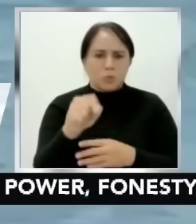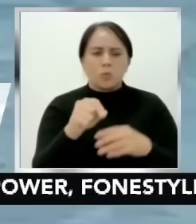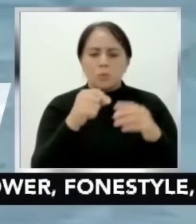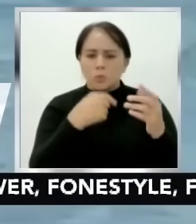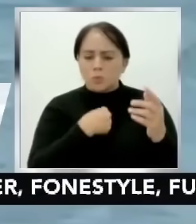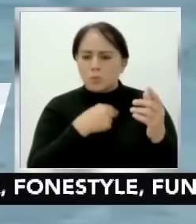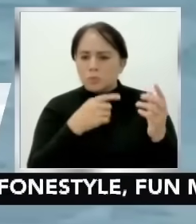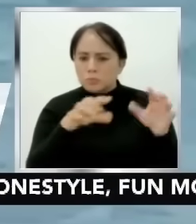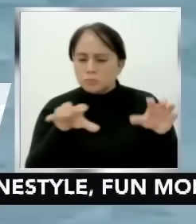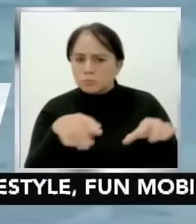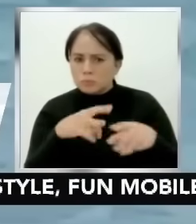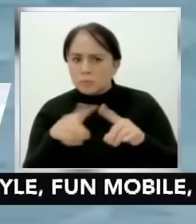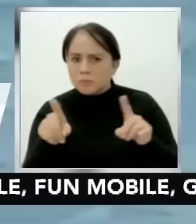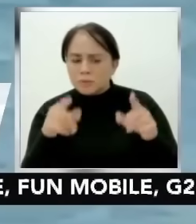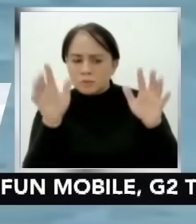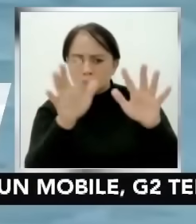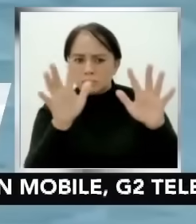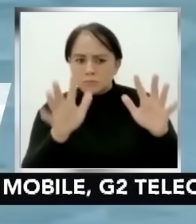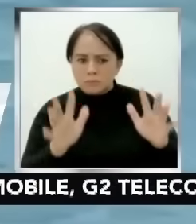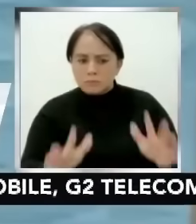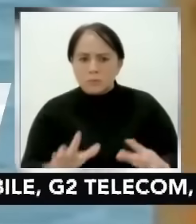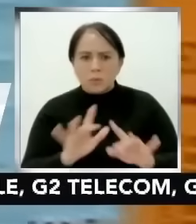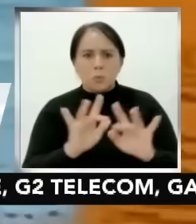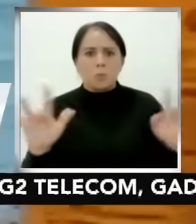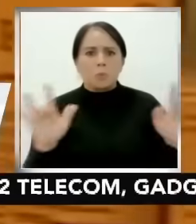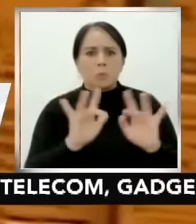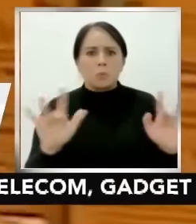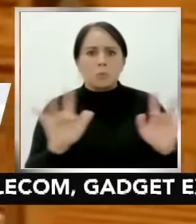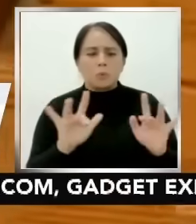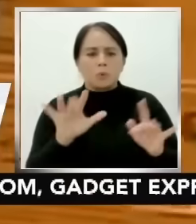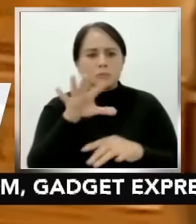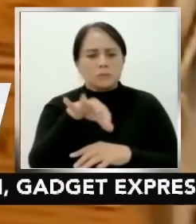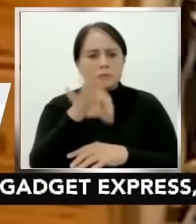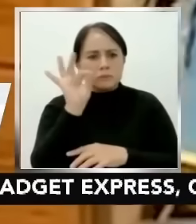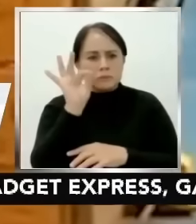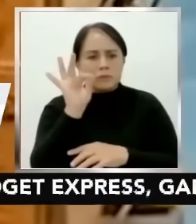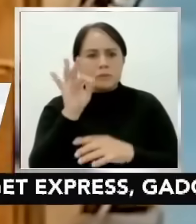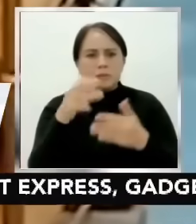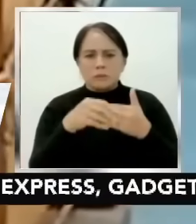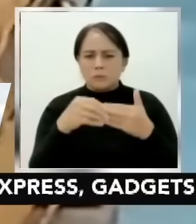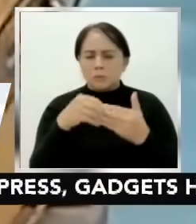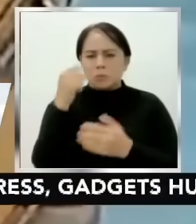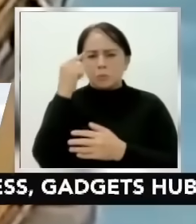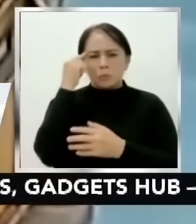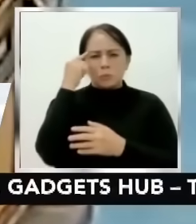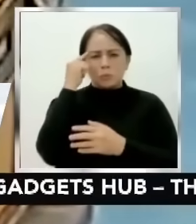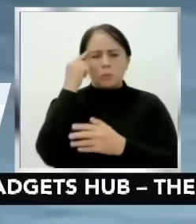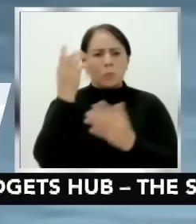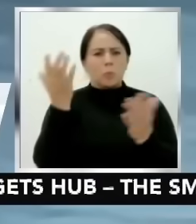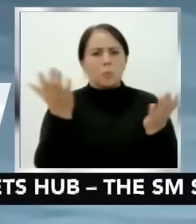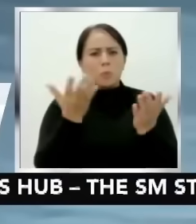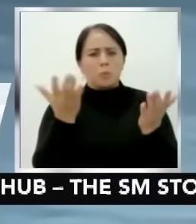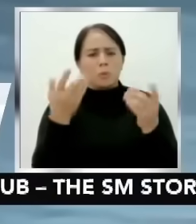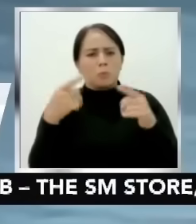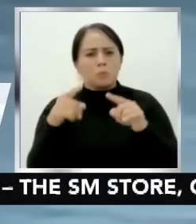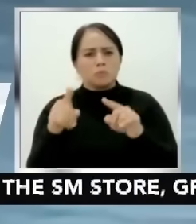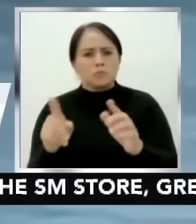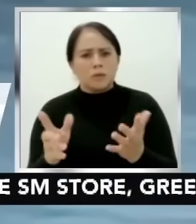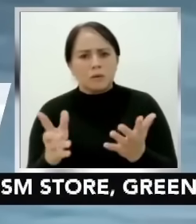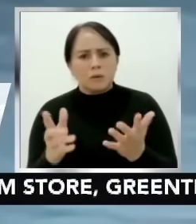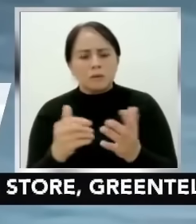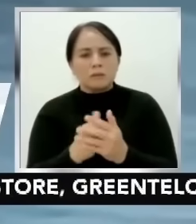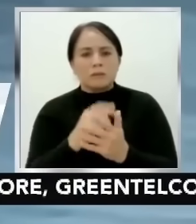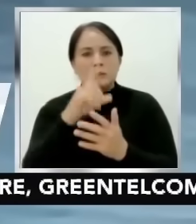nang kapkapan ang mga naka-duty, wala silang nakitang dolyar kaya palaisipan kung saan ito napunta. Nang i-check sa